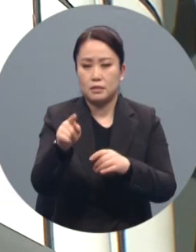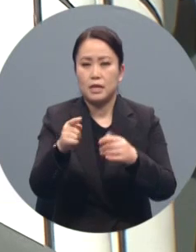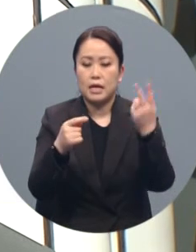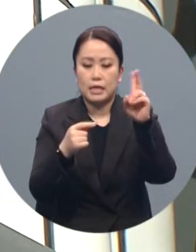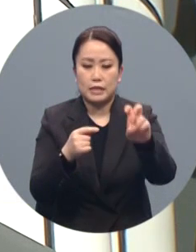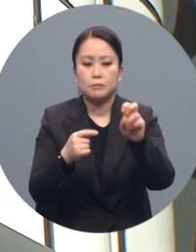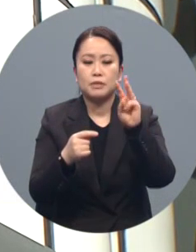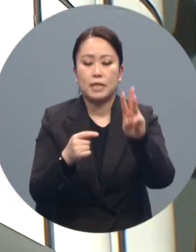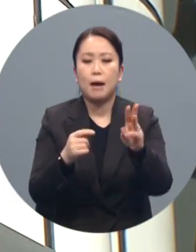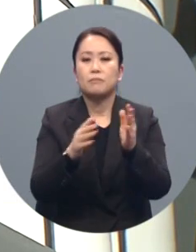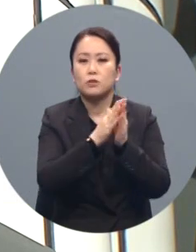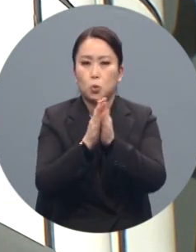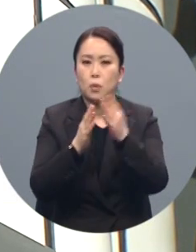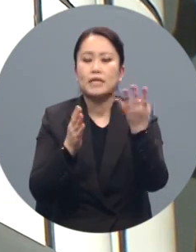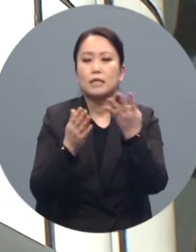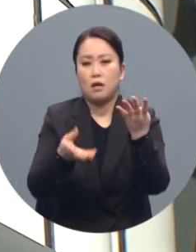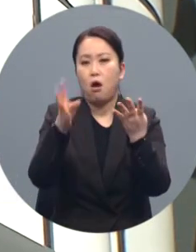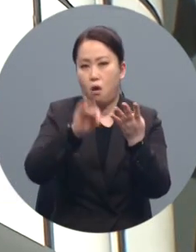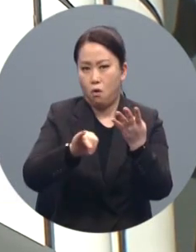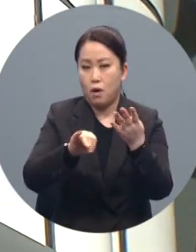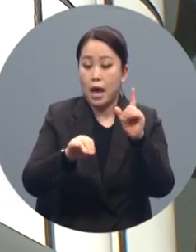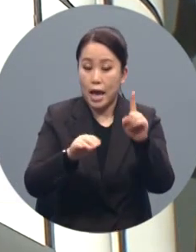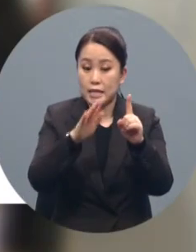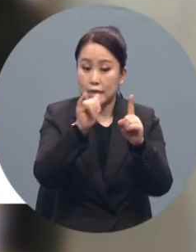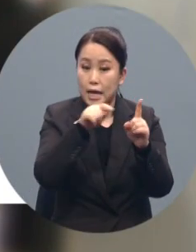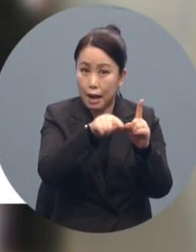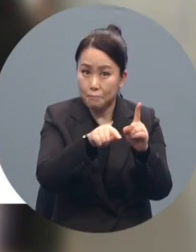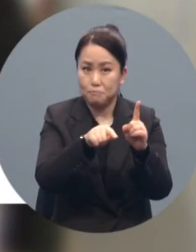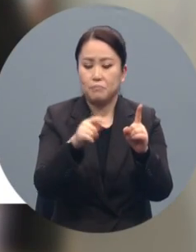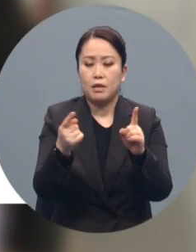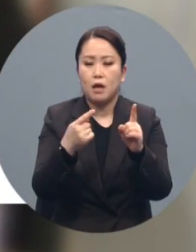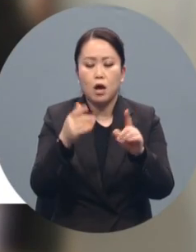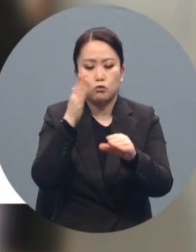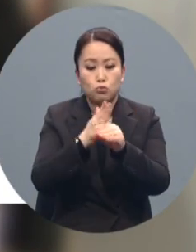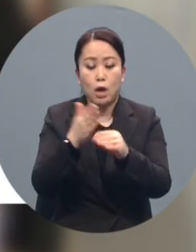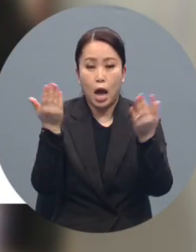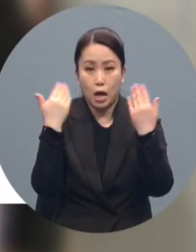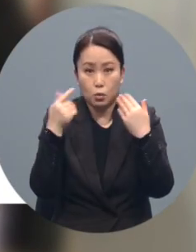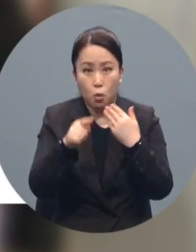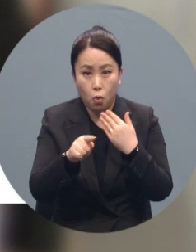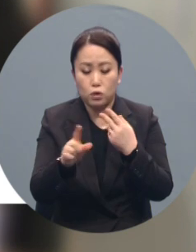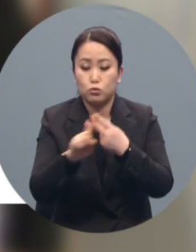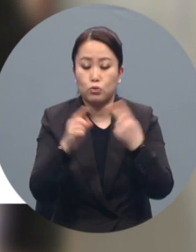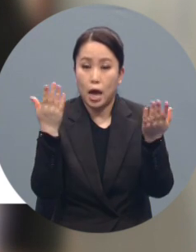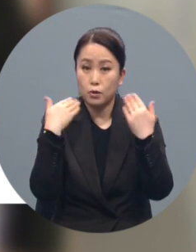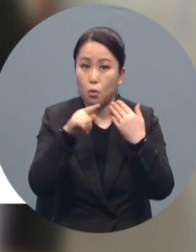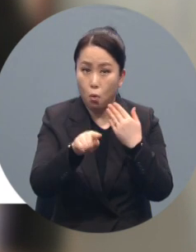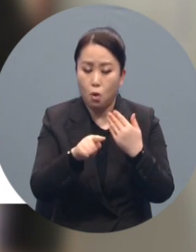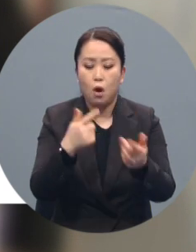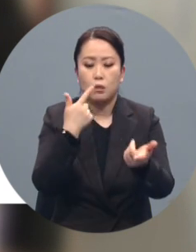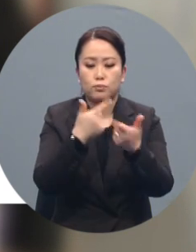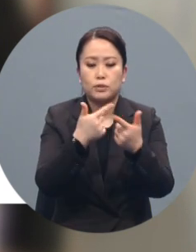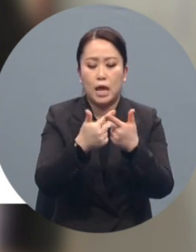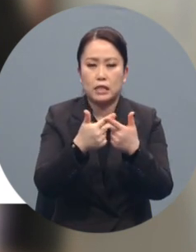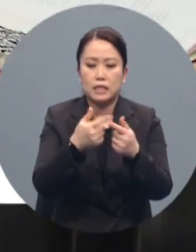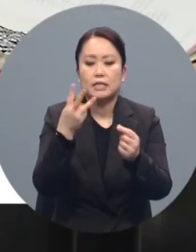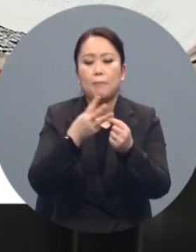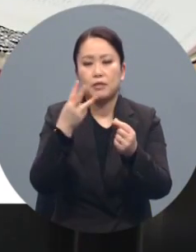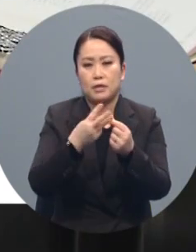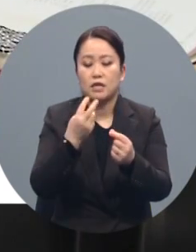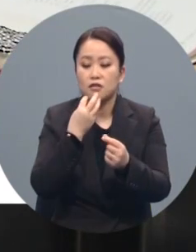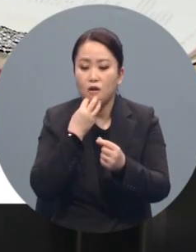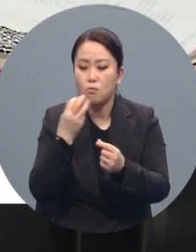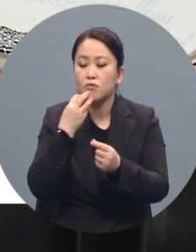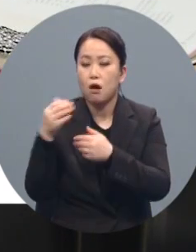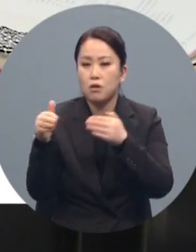이며 1인당 사교육비 의 경우 중학교 를 기준으로 부산이 서울과 경기 다음으로 많은 55만원 을